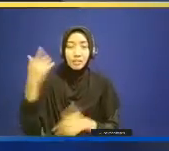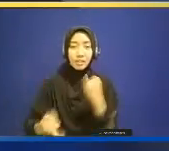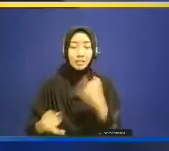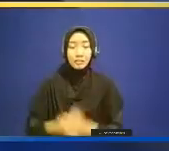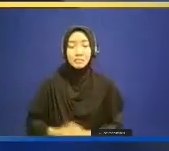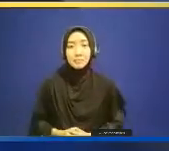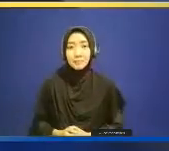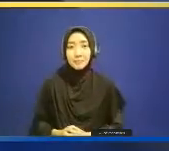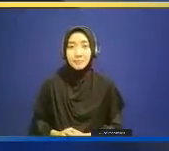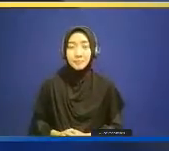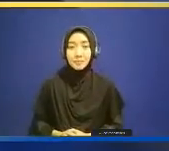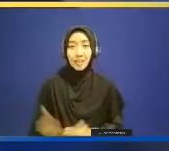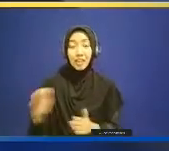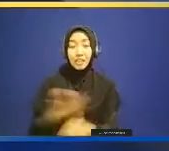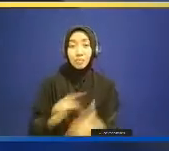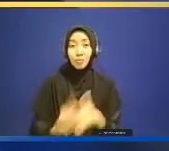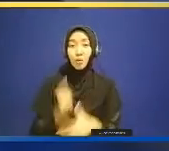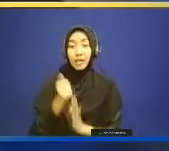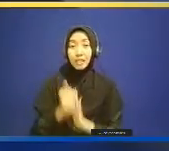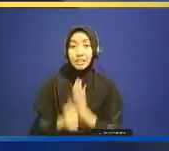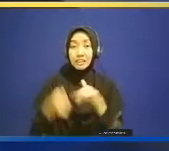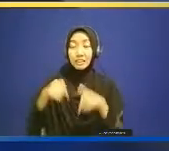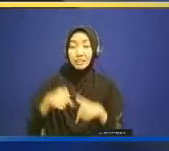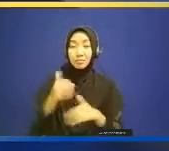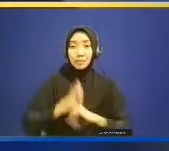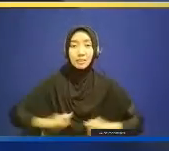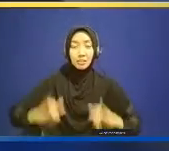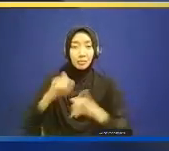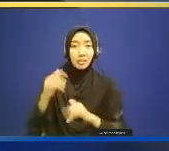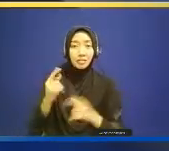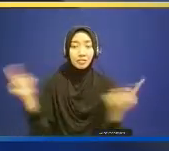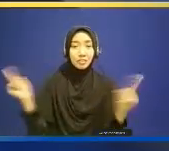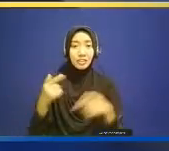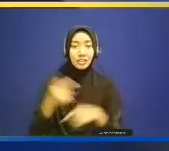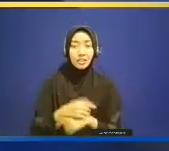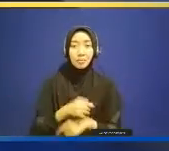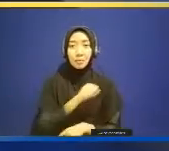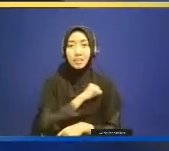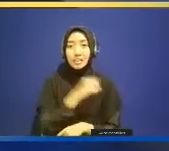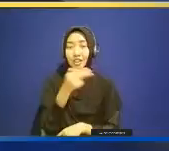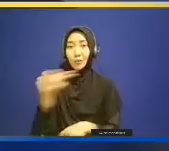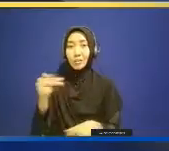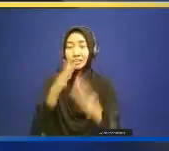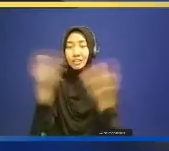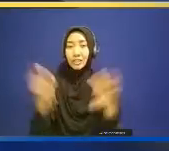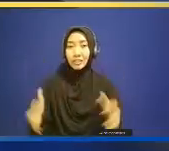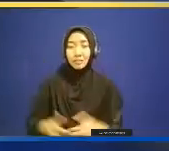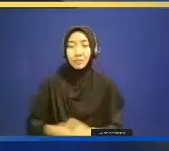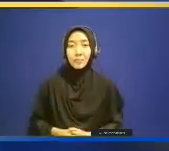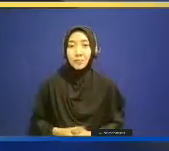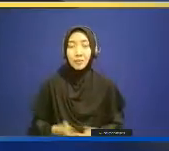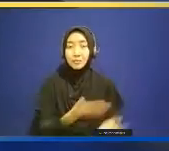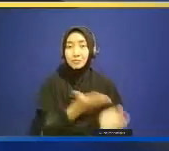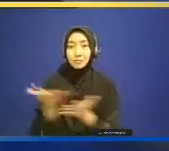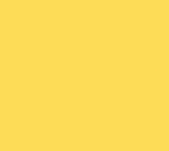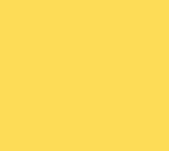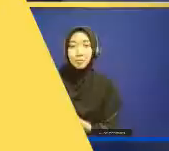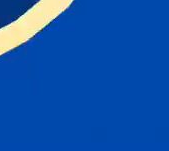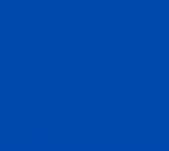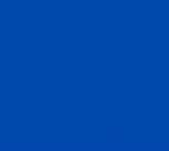sebelum memulai acara Merry bersama-sama menyanyikan lagu kebangsaan Indonesia Raya hadirin dimohon berdiri